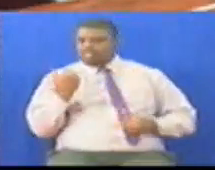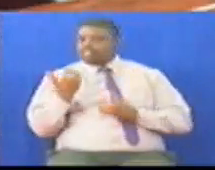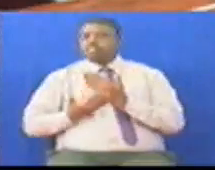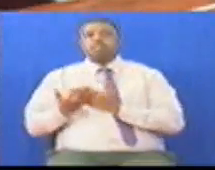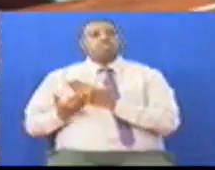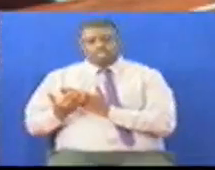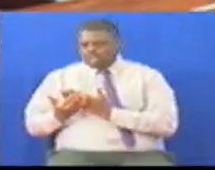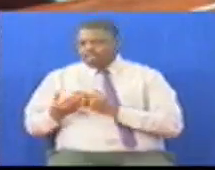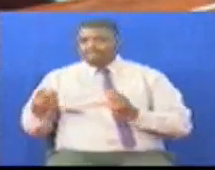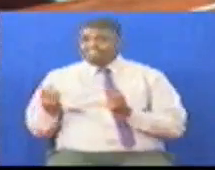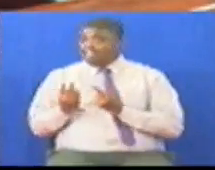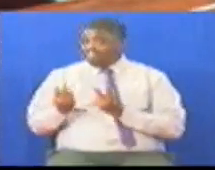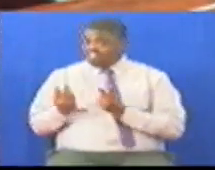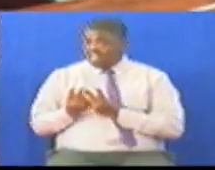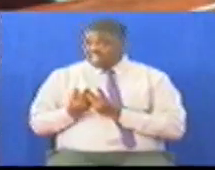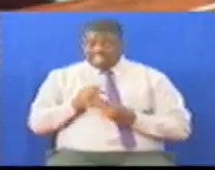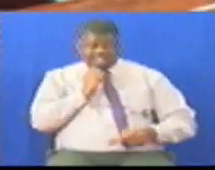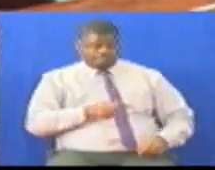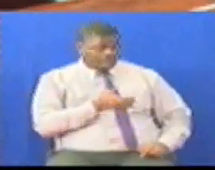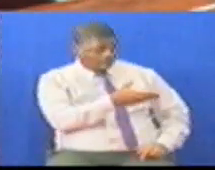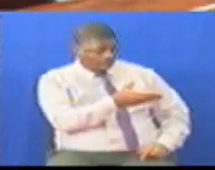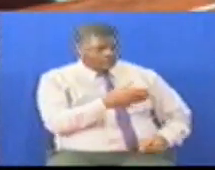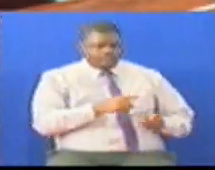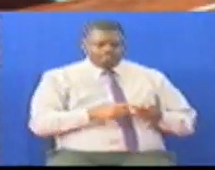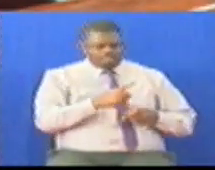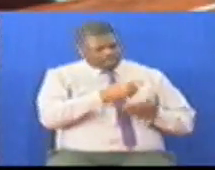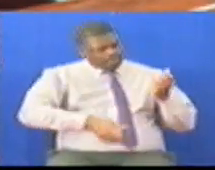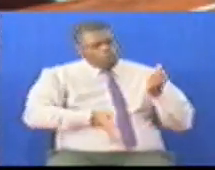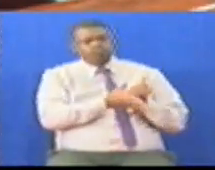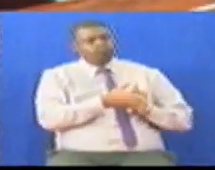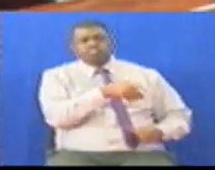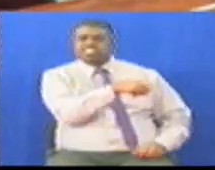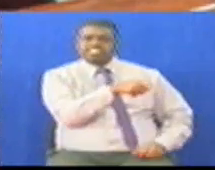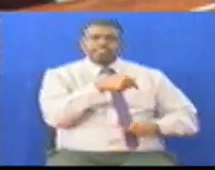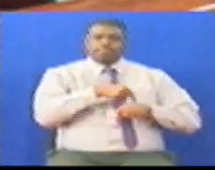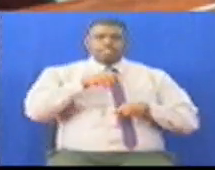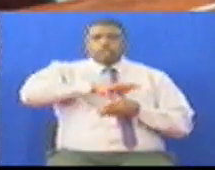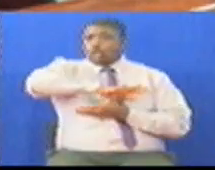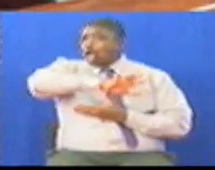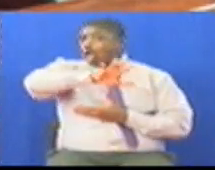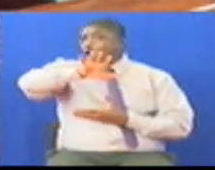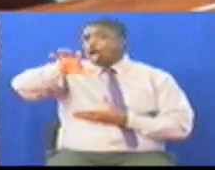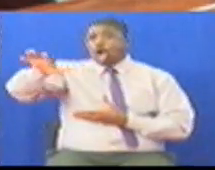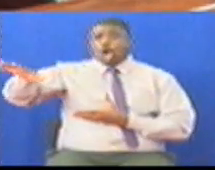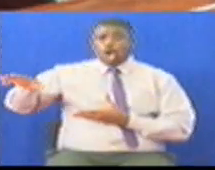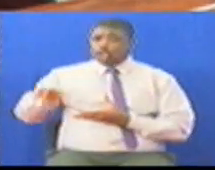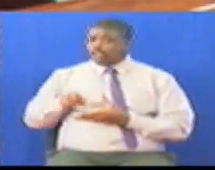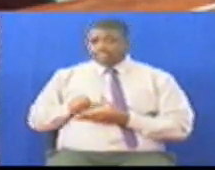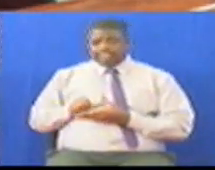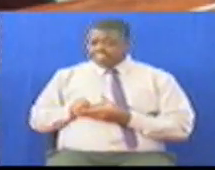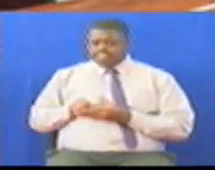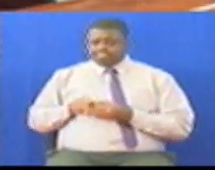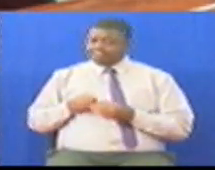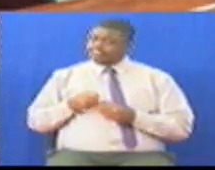Aidha, Mheshimiwa Spika, Mheshimiwa Rais nyakati zote amekuwa